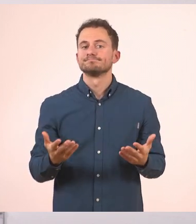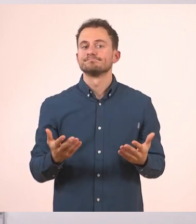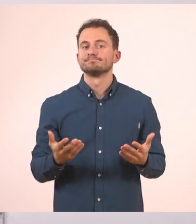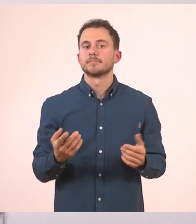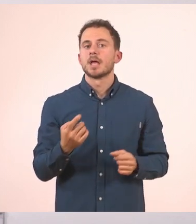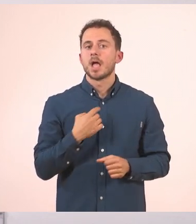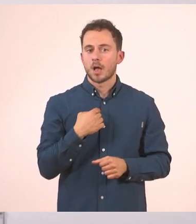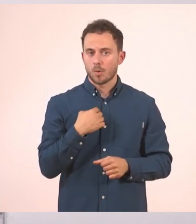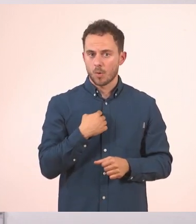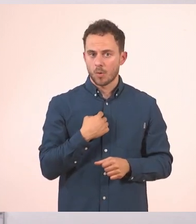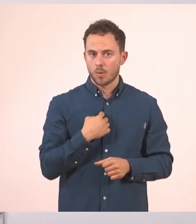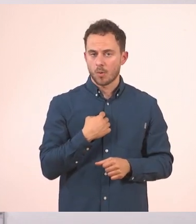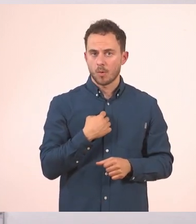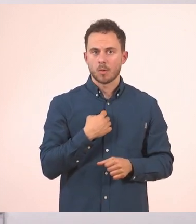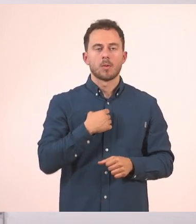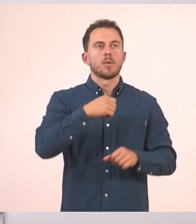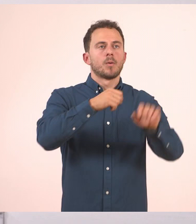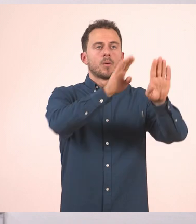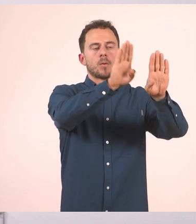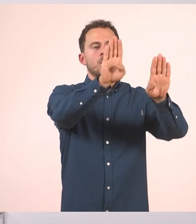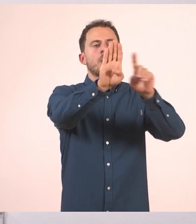εγώ θα πάρω αυτό το κομμάτι.